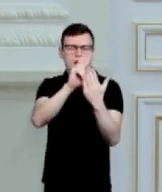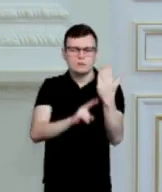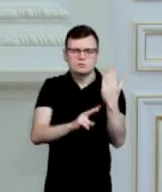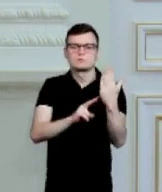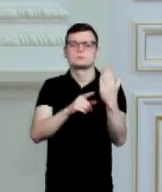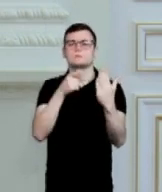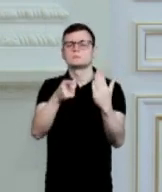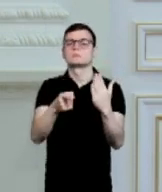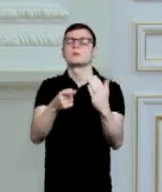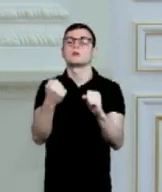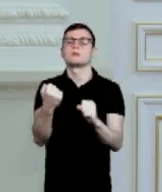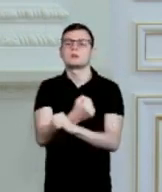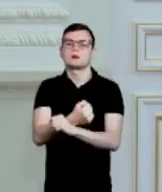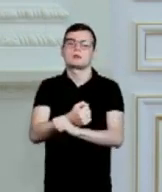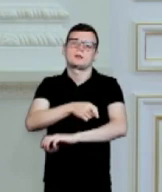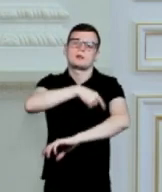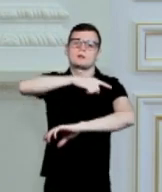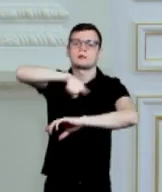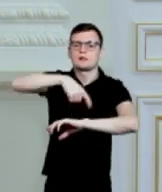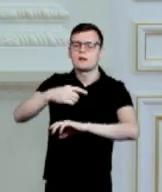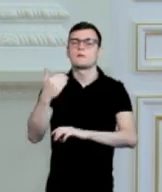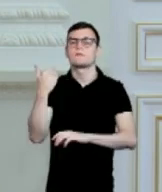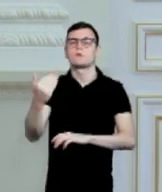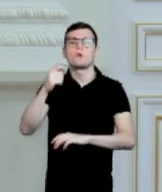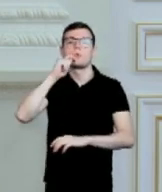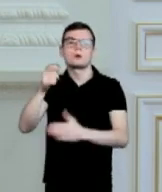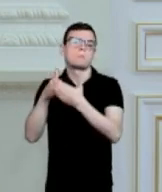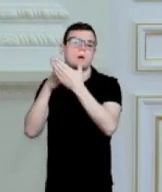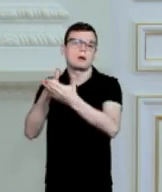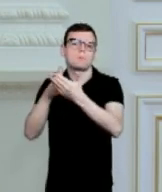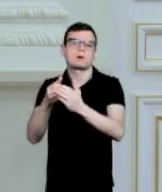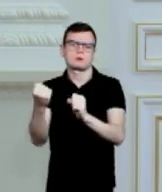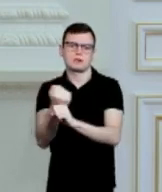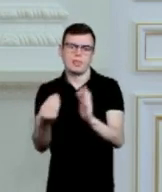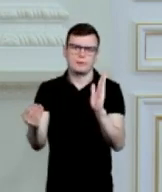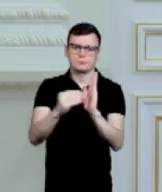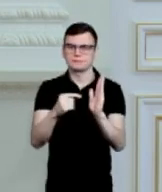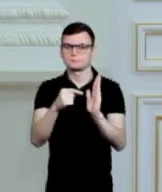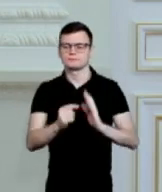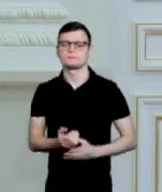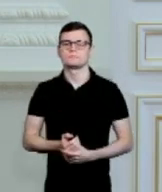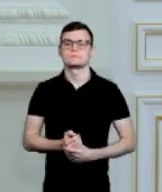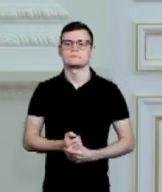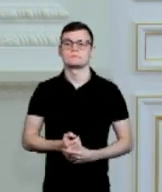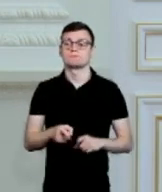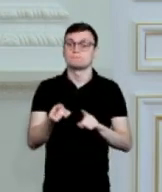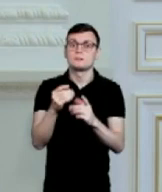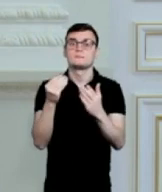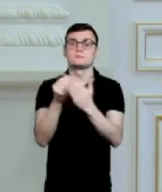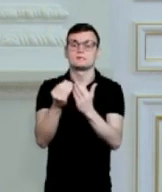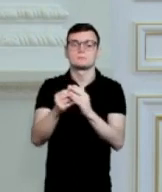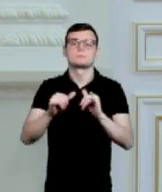ir tvarus finansinės paramos teikimas su agresoriu kovojančiai Ukrainai, tiek padidintas finansavimas su